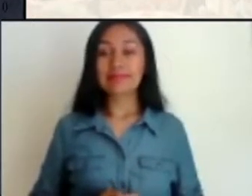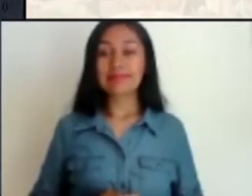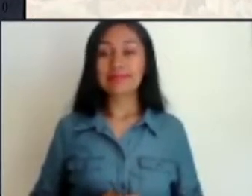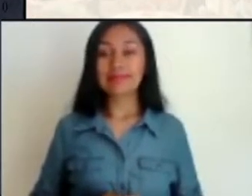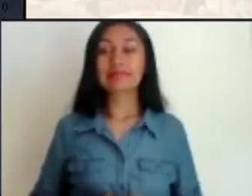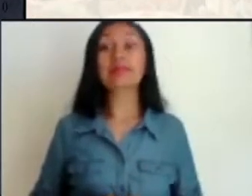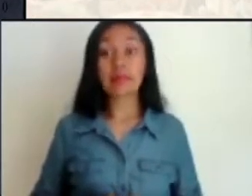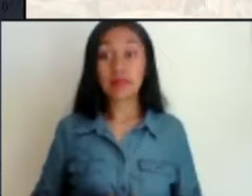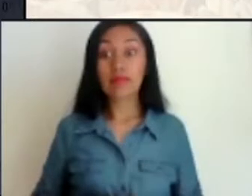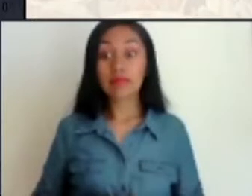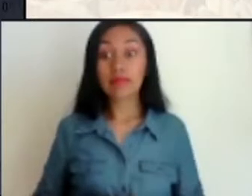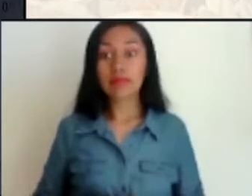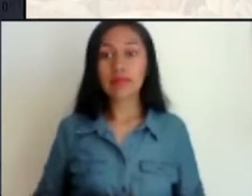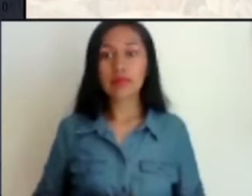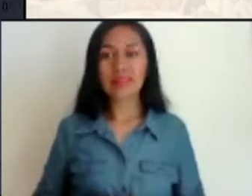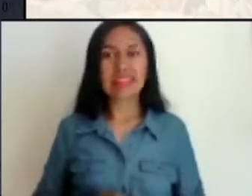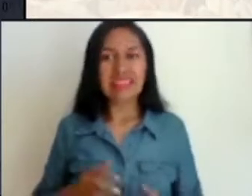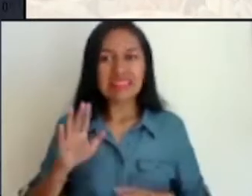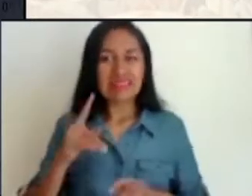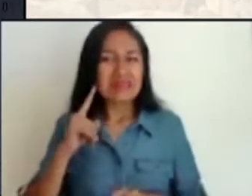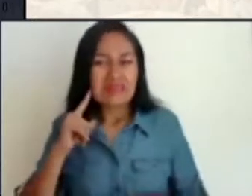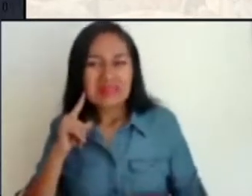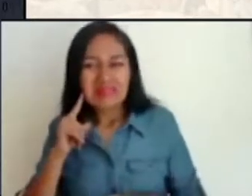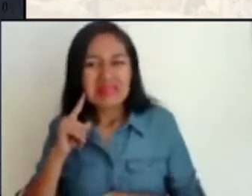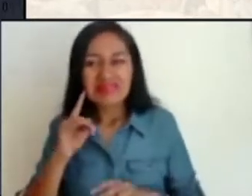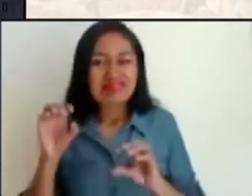Prego. Una parte che non si escuchó, Giorgio, si quieres repetir un poquito.